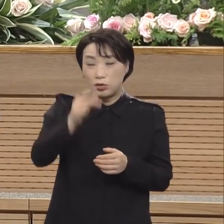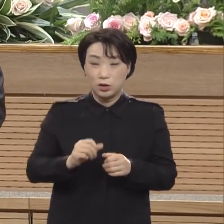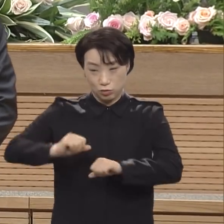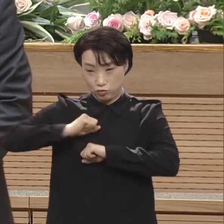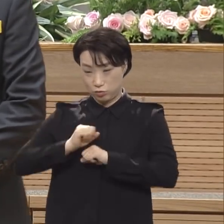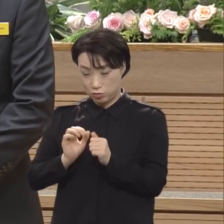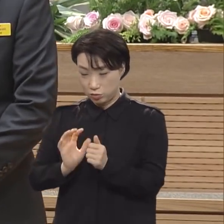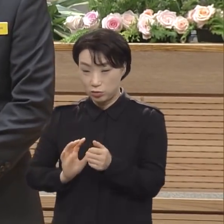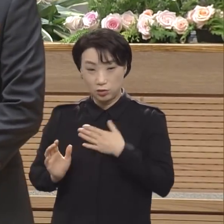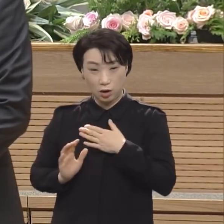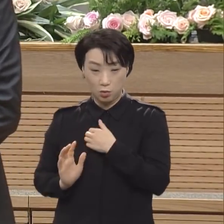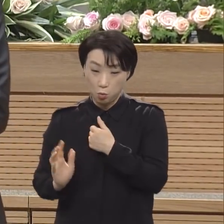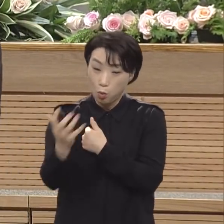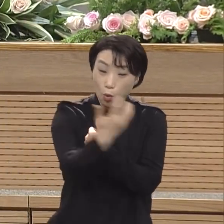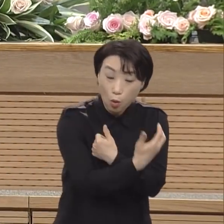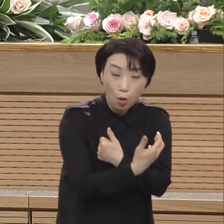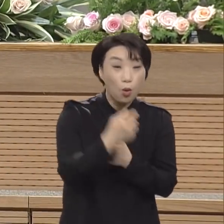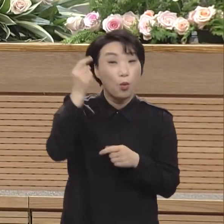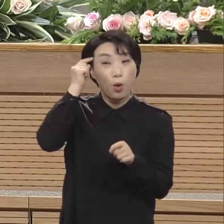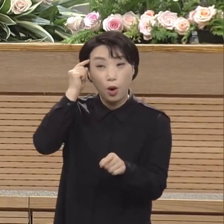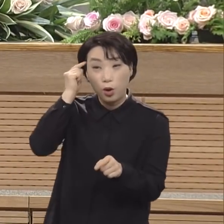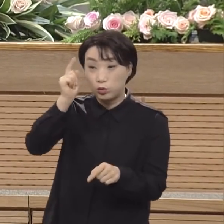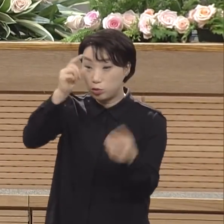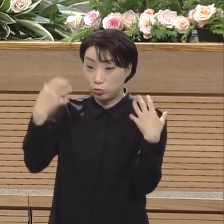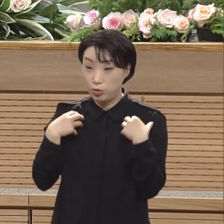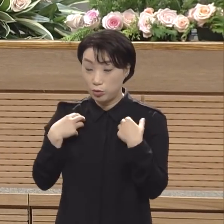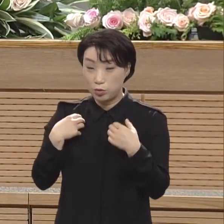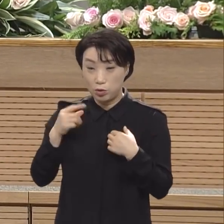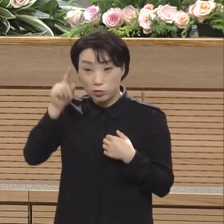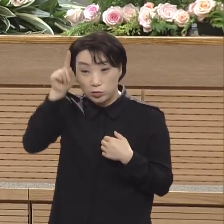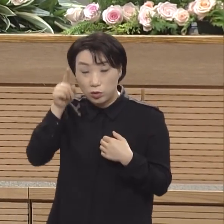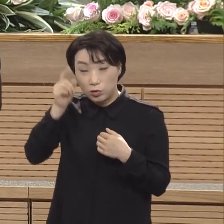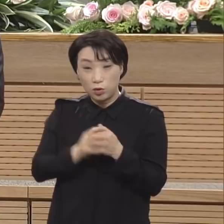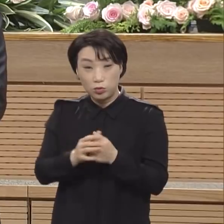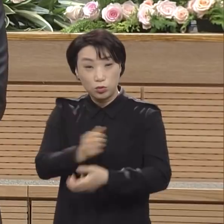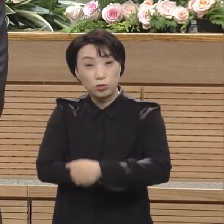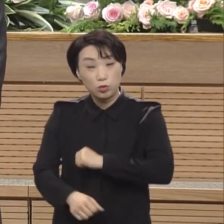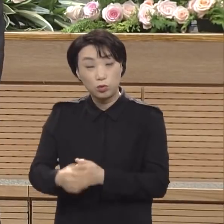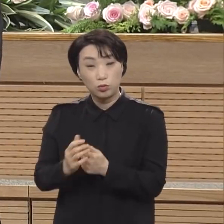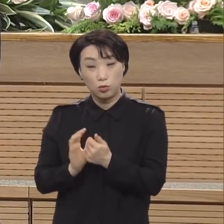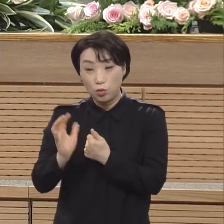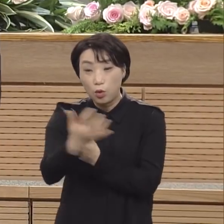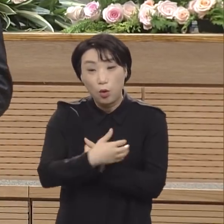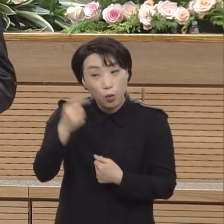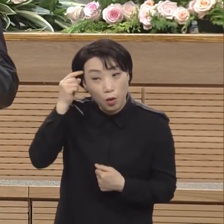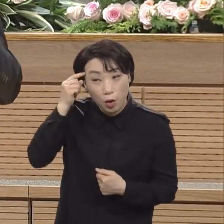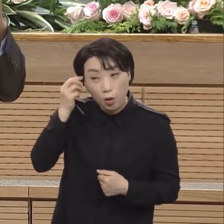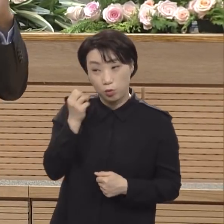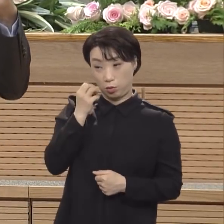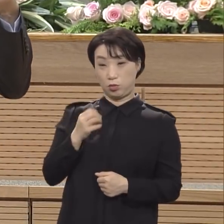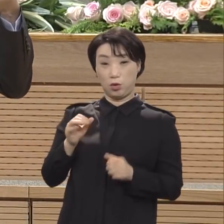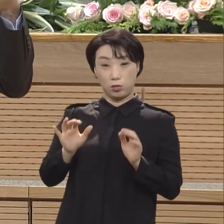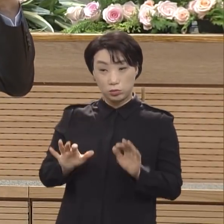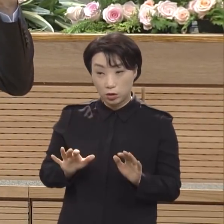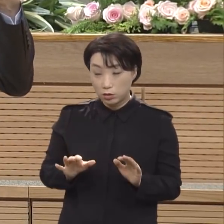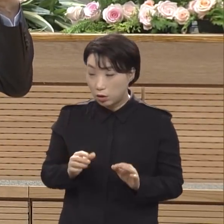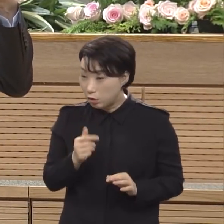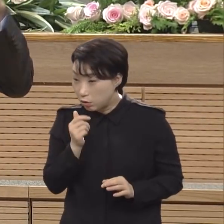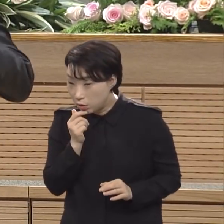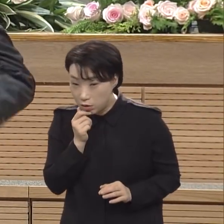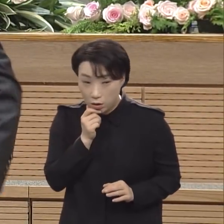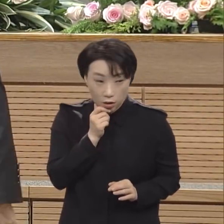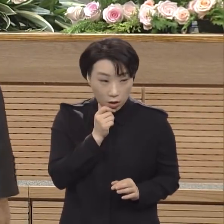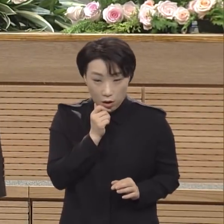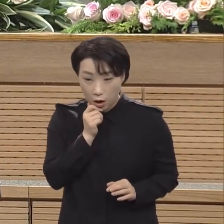이렇게 신변보호를 하나? 정부에서 왜 이렇게 적극적으로 하나? 근데 가만히